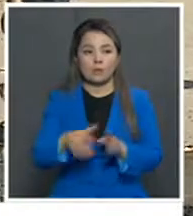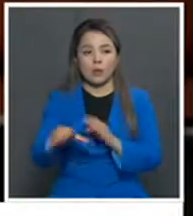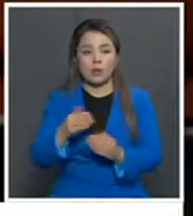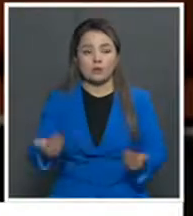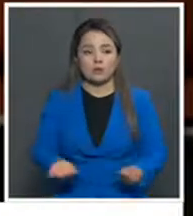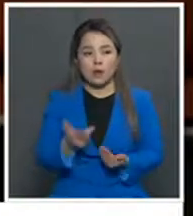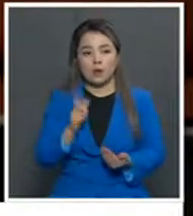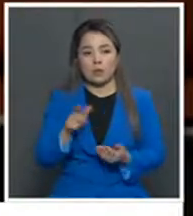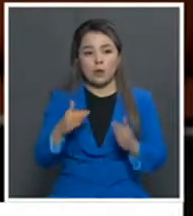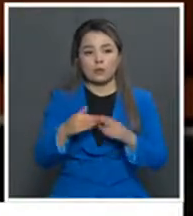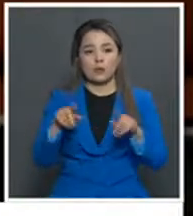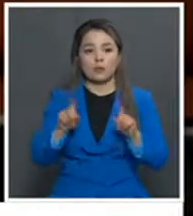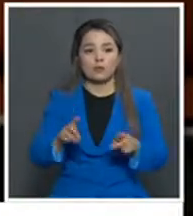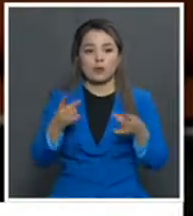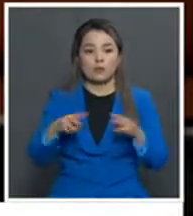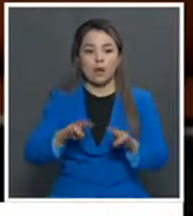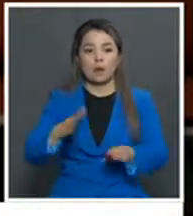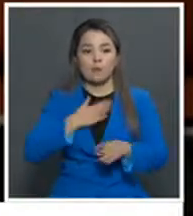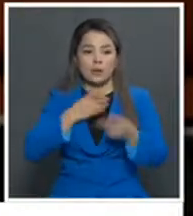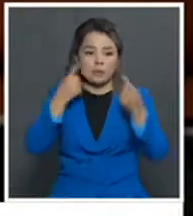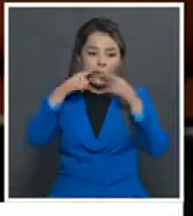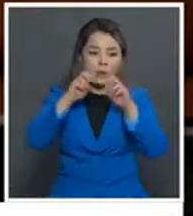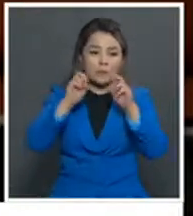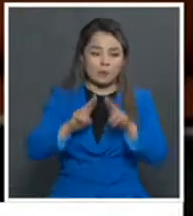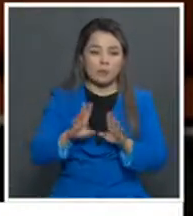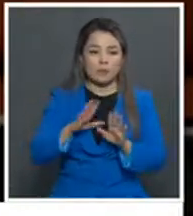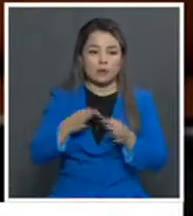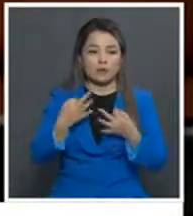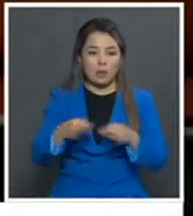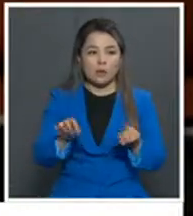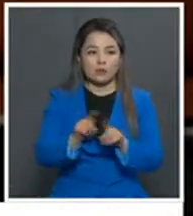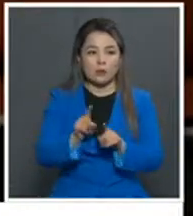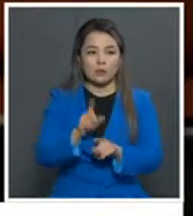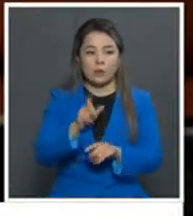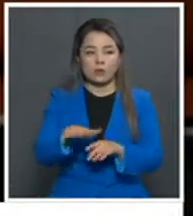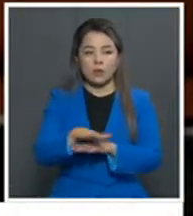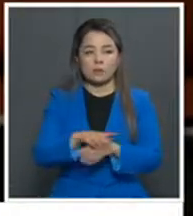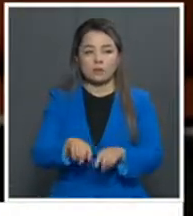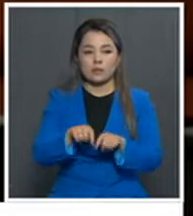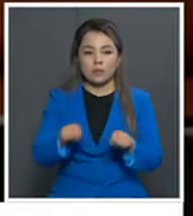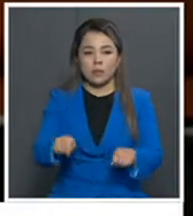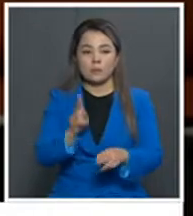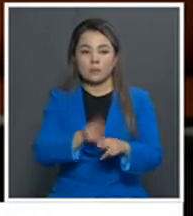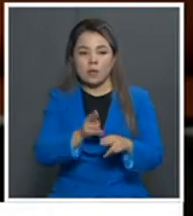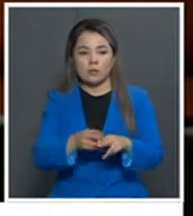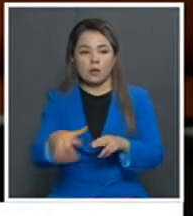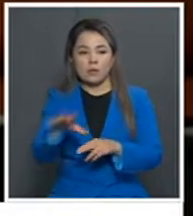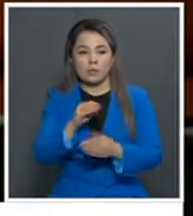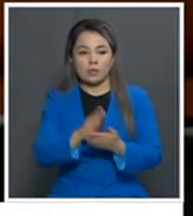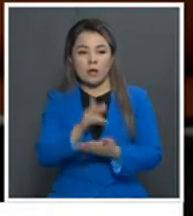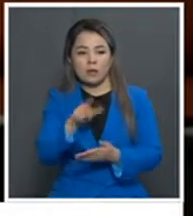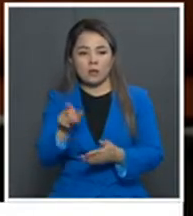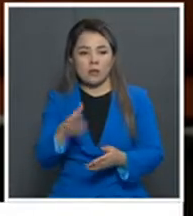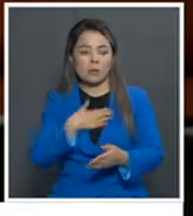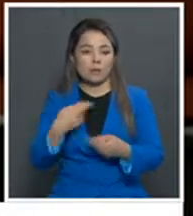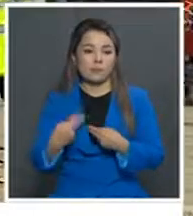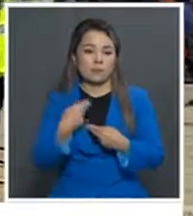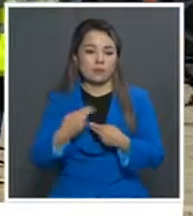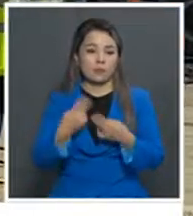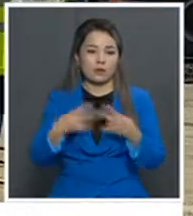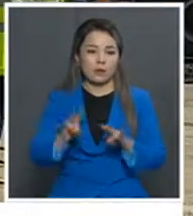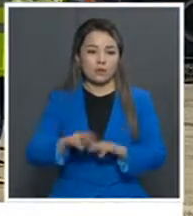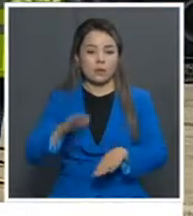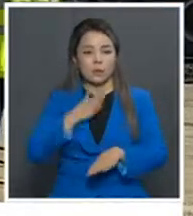тұрғындардың көбі үйде отырғандықтан біздің техникалардың шуылы кейбірінің ашуына тиюде. Осы орайда азаматтар тірлігімізге түсіністік